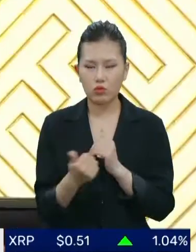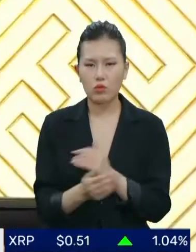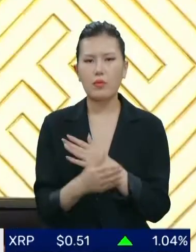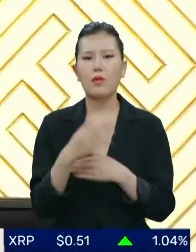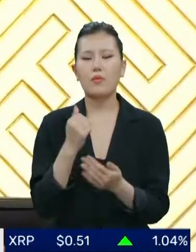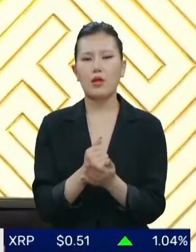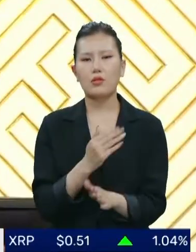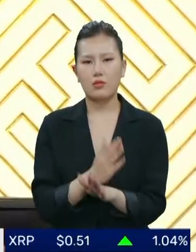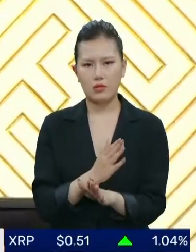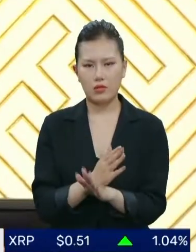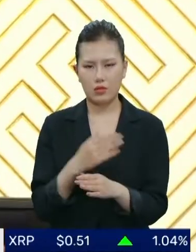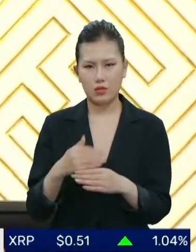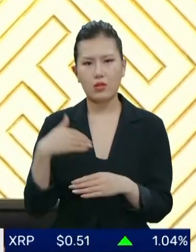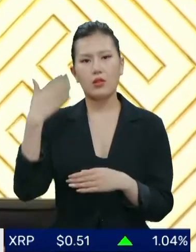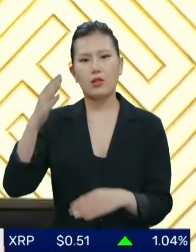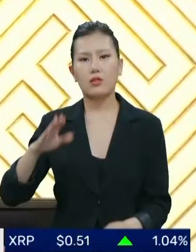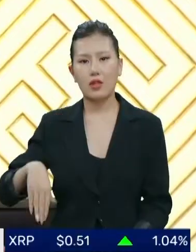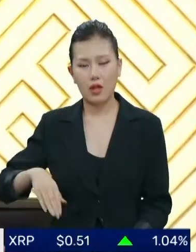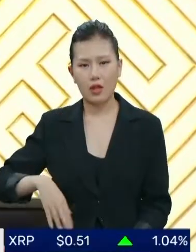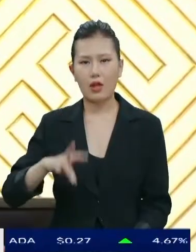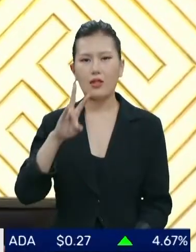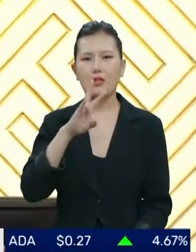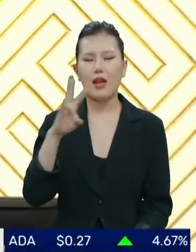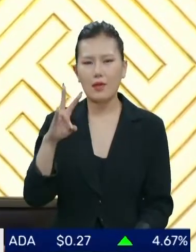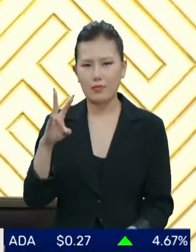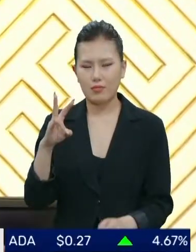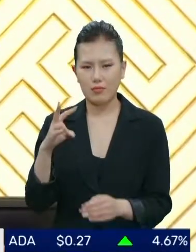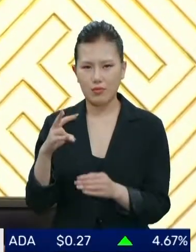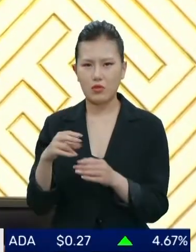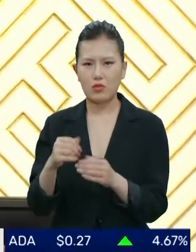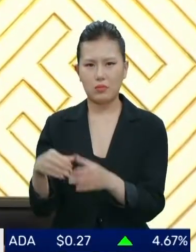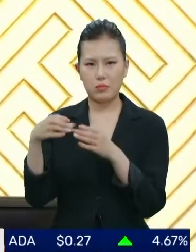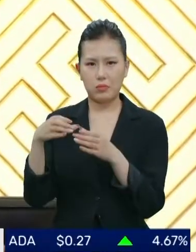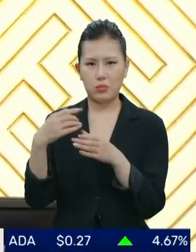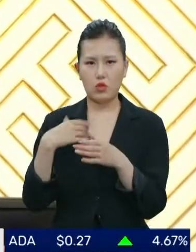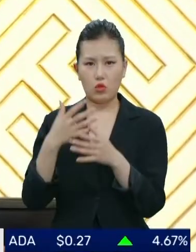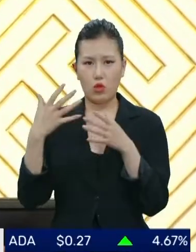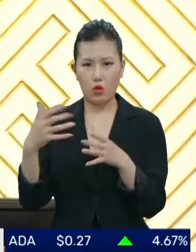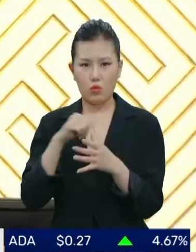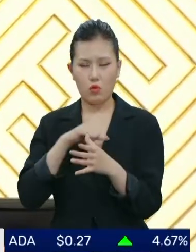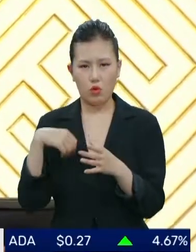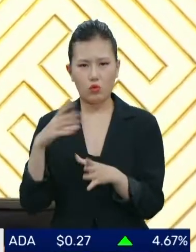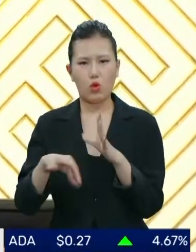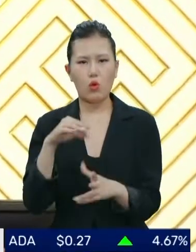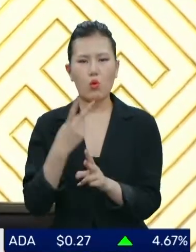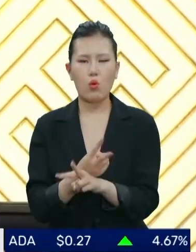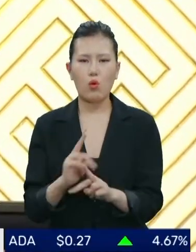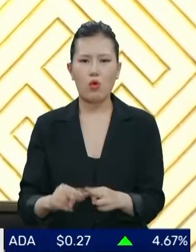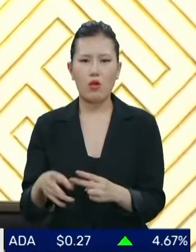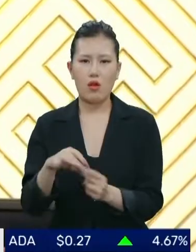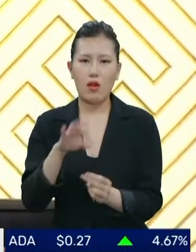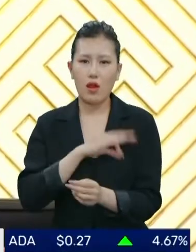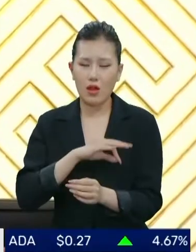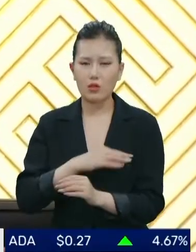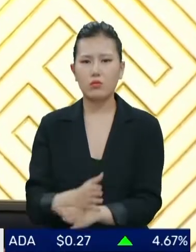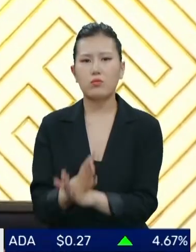нам бүр өөрсдийн эрхчлэгийн төлөө сонгуулийн хуулийг өөрчлөлдөг байдал үүгээр дуусгаруулж байна. Энэ сонгуулийн хууль бол цаашдаа